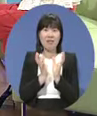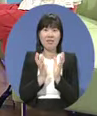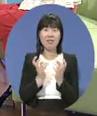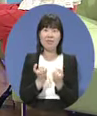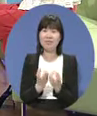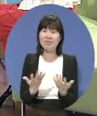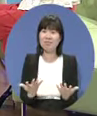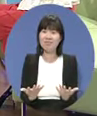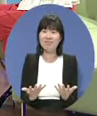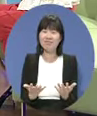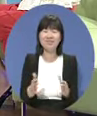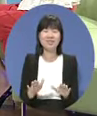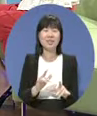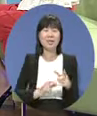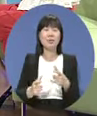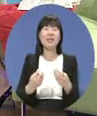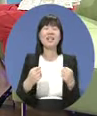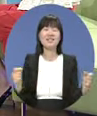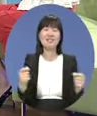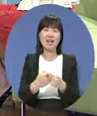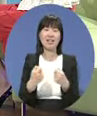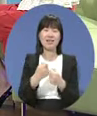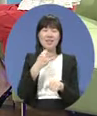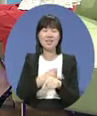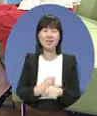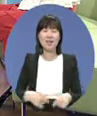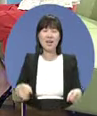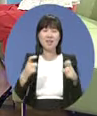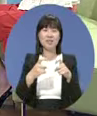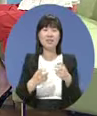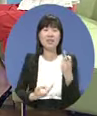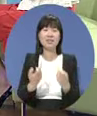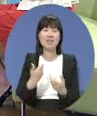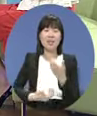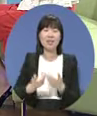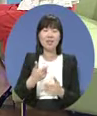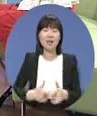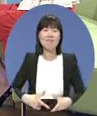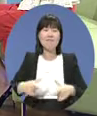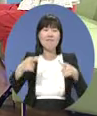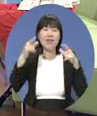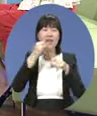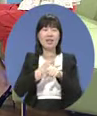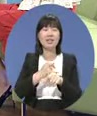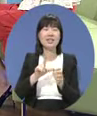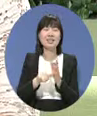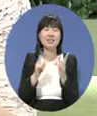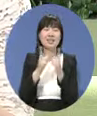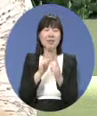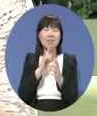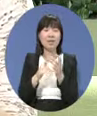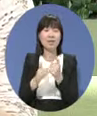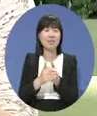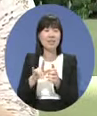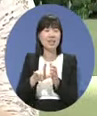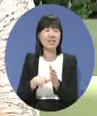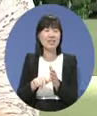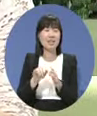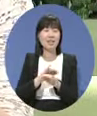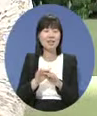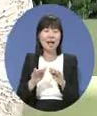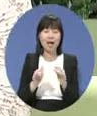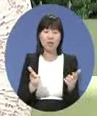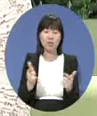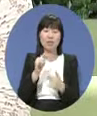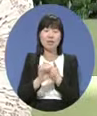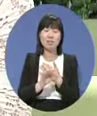그렇죠. 이제 더 많이 싸우고 다투고 뭐 형제 갈등도 막 증폭되고 이런 시기여서 근데 이 시기가 잘